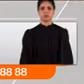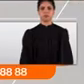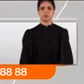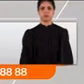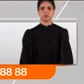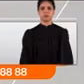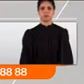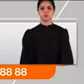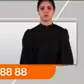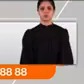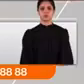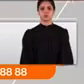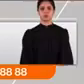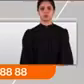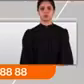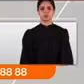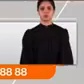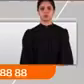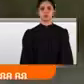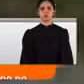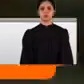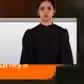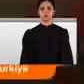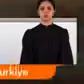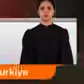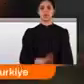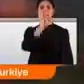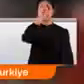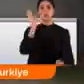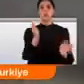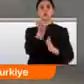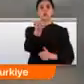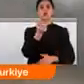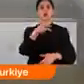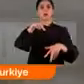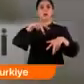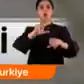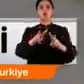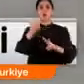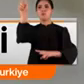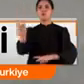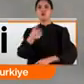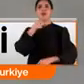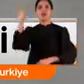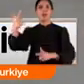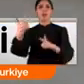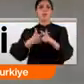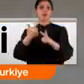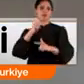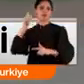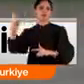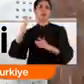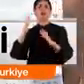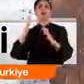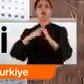yapıştırır. Ama kulak 18 dikiş. İstanbul Küçükçekmece'de oturan Murat Yaraşır, kiracı olarak oturduğu evden